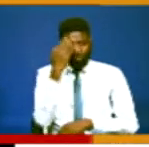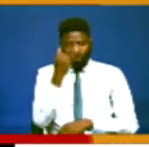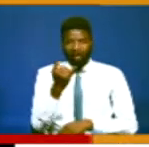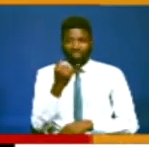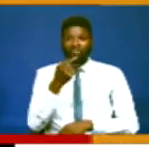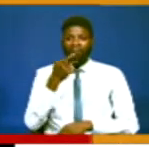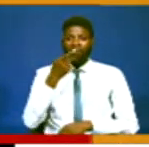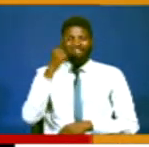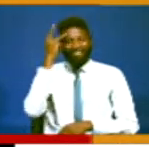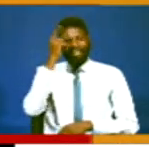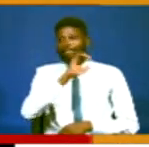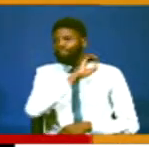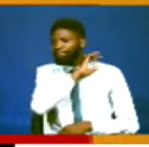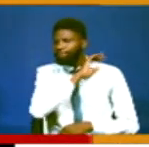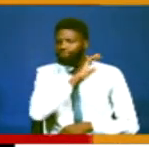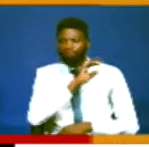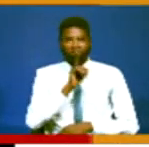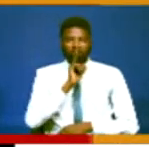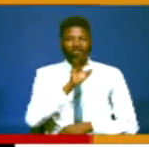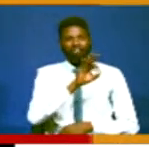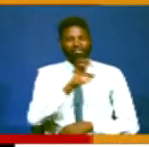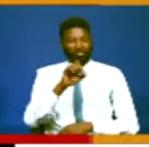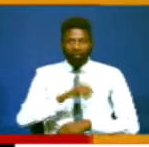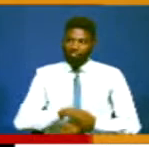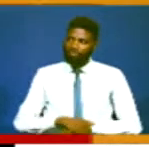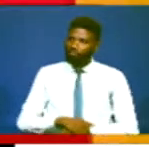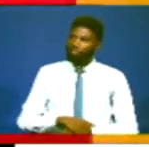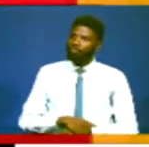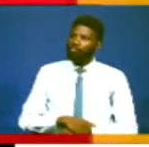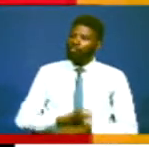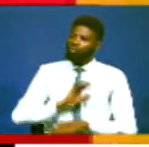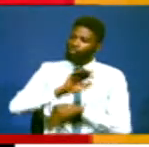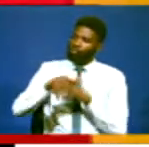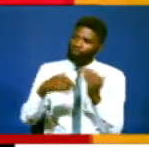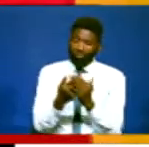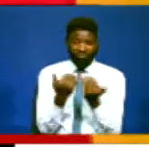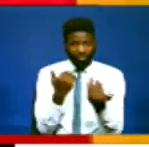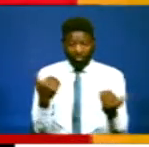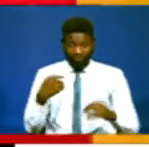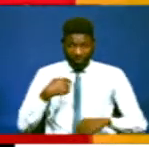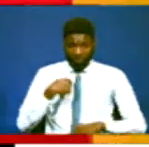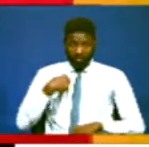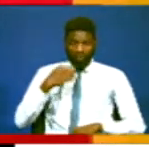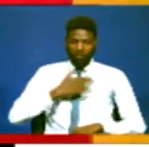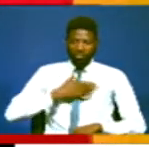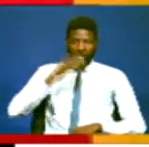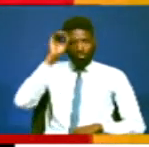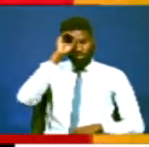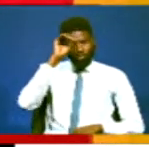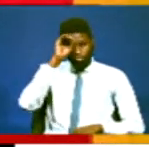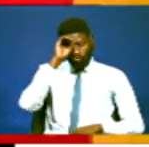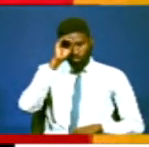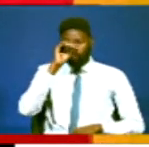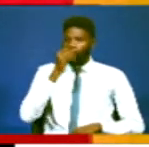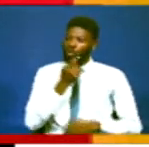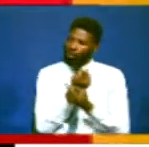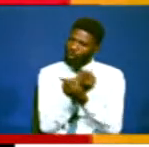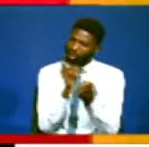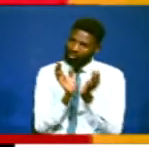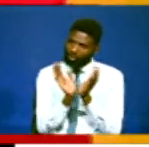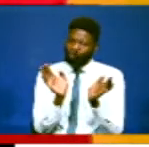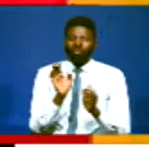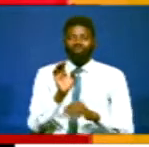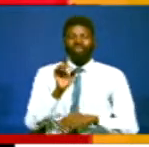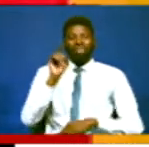wazazi kuhusiana na zile karo. Watoto wote kwa jumla mtazamo wangu nikiulizwa, mm-hmm, walipiwa hela iwapo